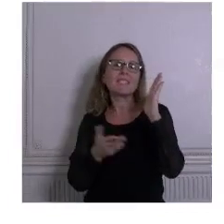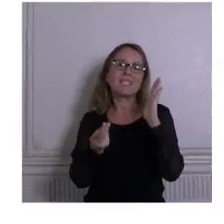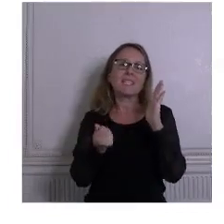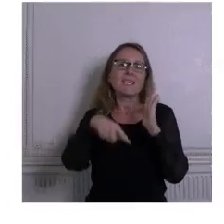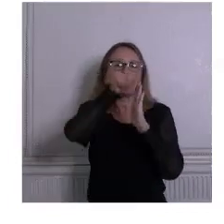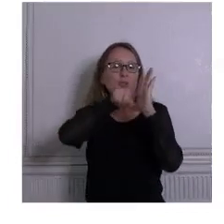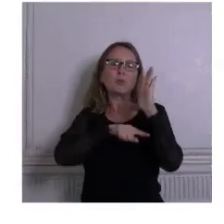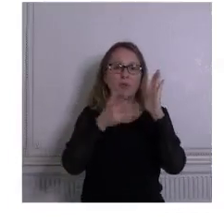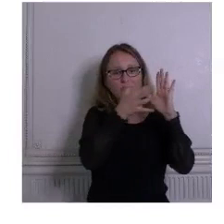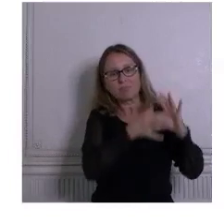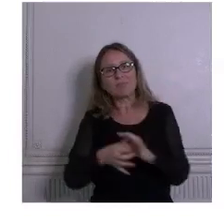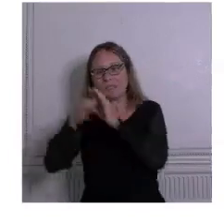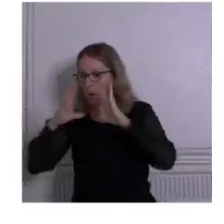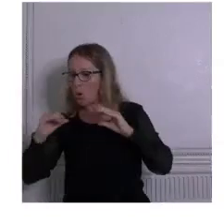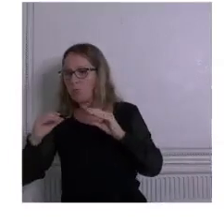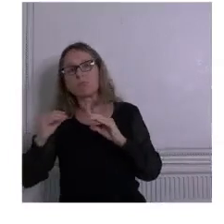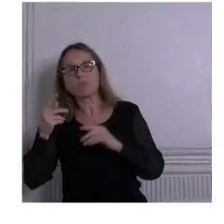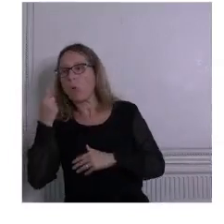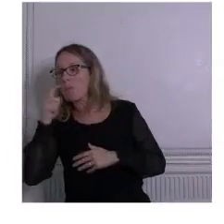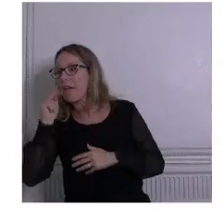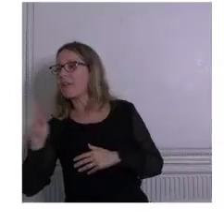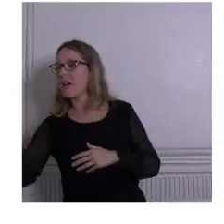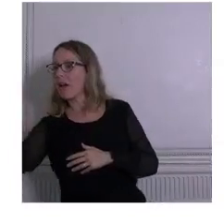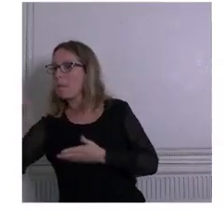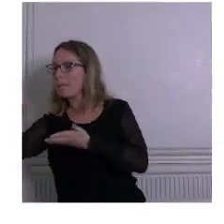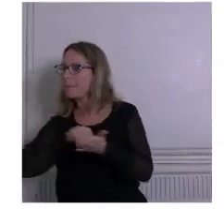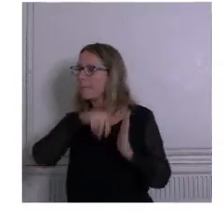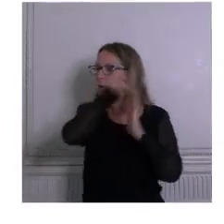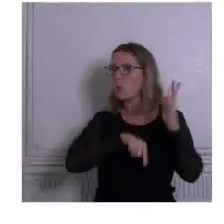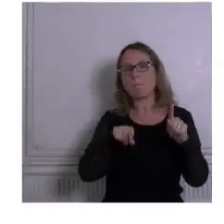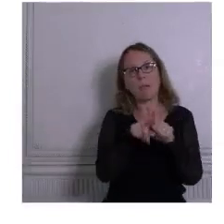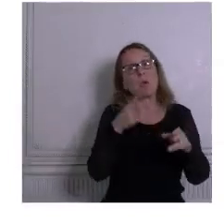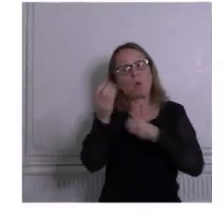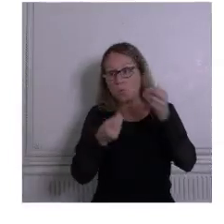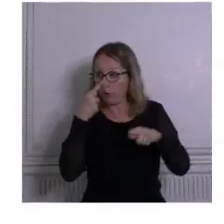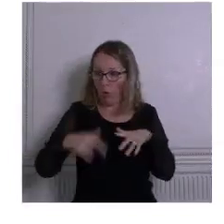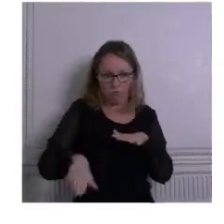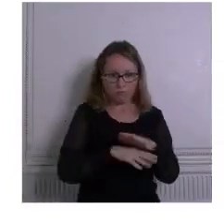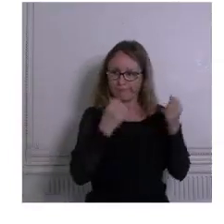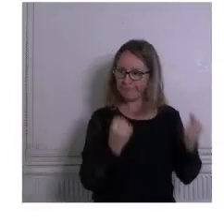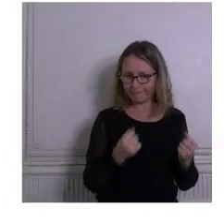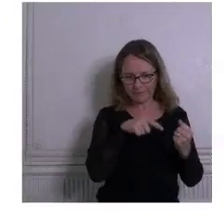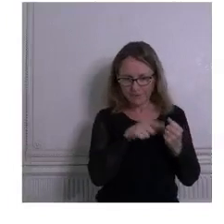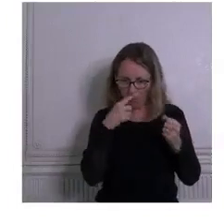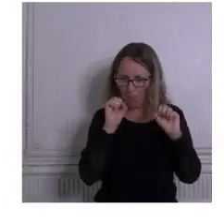Voici la fin. Donc vous voyez qu'il y a des éléments points. Moi, ce que je vais rebondir sur la première prise de parole de notre